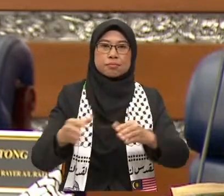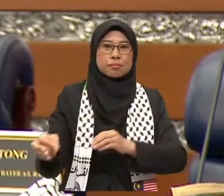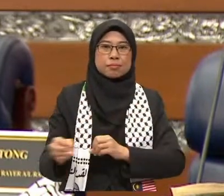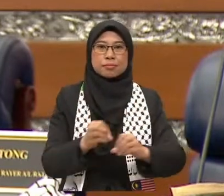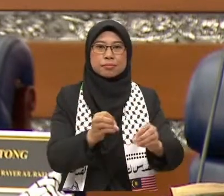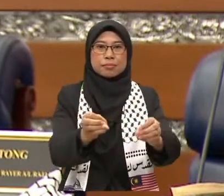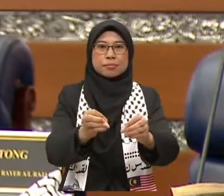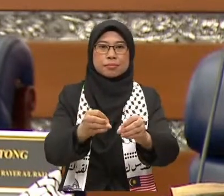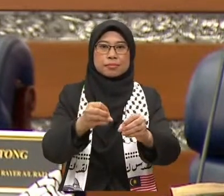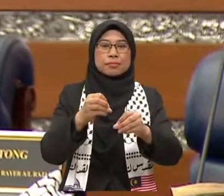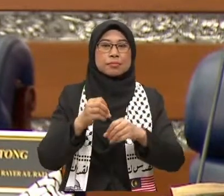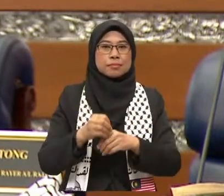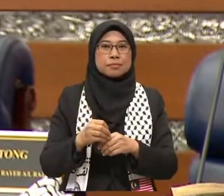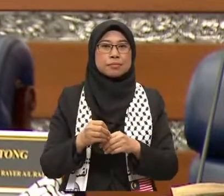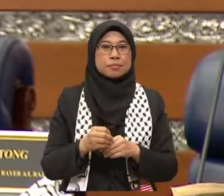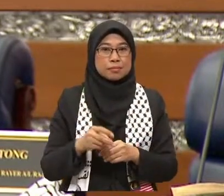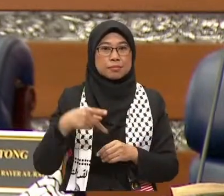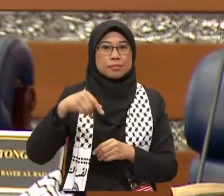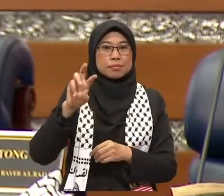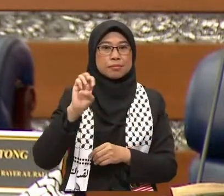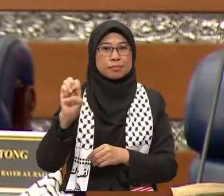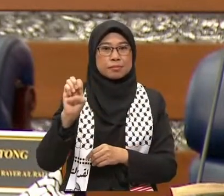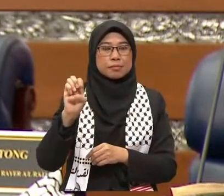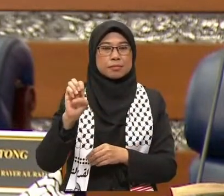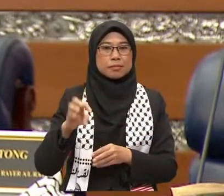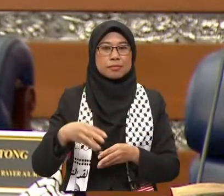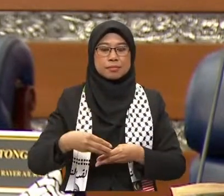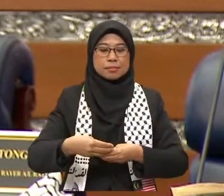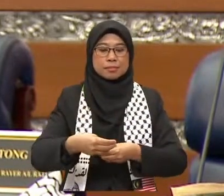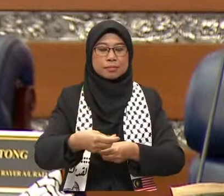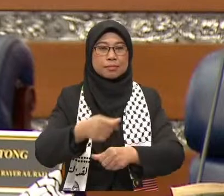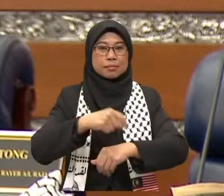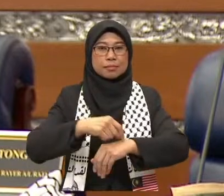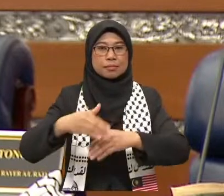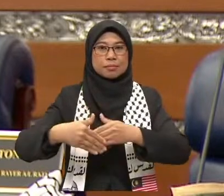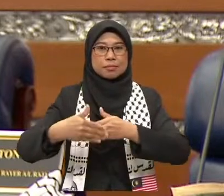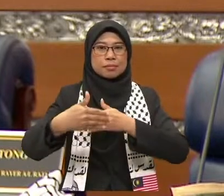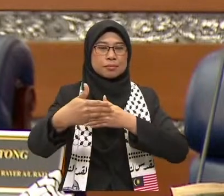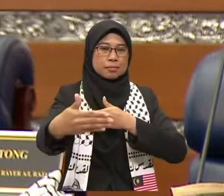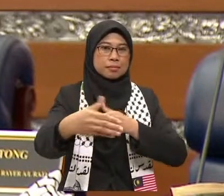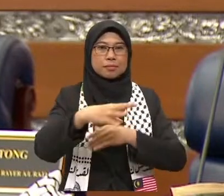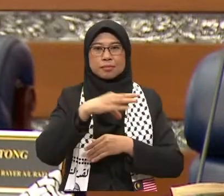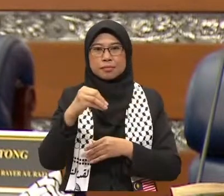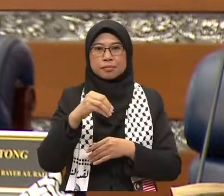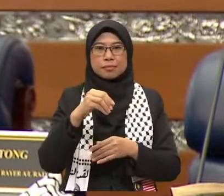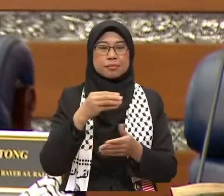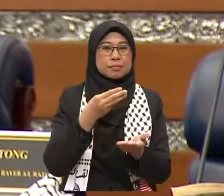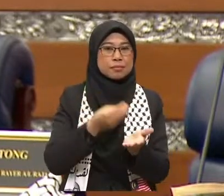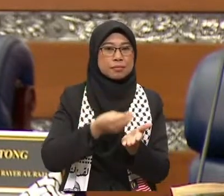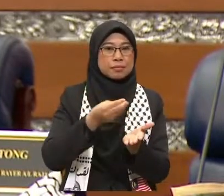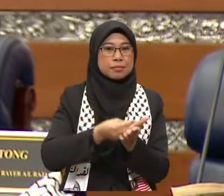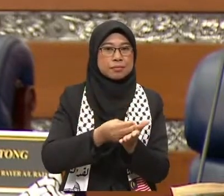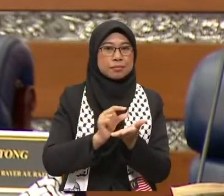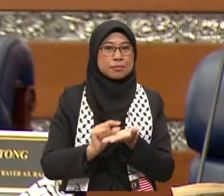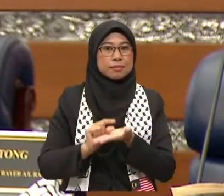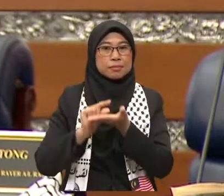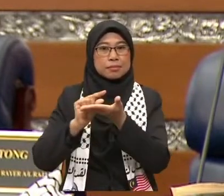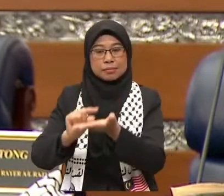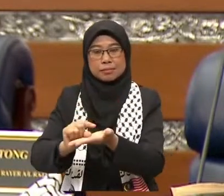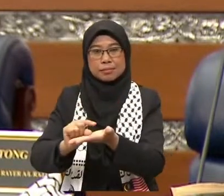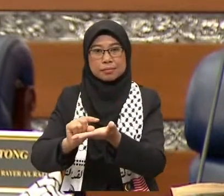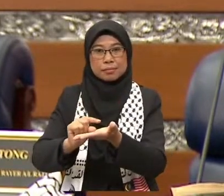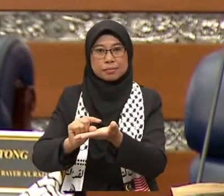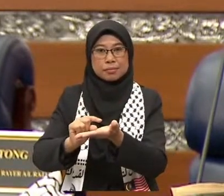pengoperasian dan berjalan Paw dalam jangka Masa panjang dan apakah peruntukan ataupun Gran yang